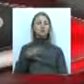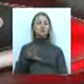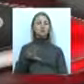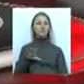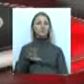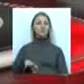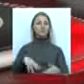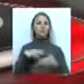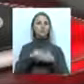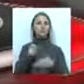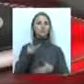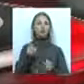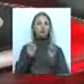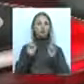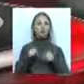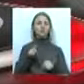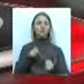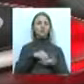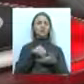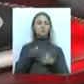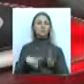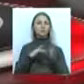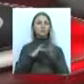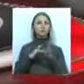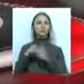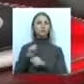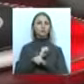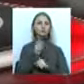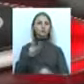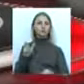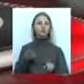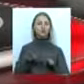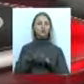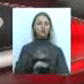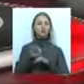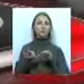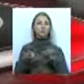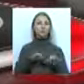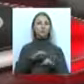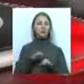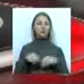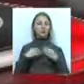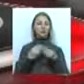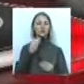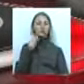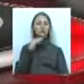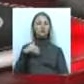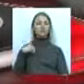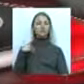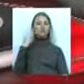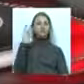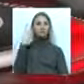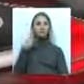үшін қолма-қол ақшасыз есеп айырысу тақырыбында жиын өтті. Аталмыш пилоттық жобаны іске асыру заманауи төлем технологияларын